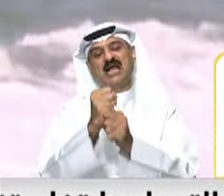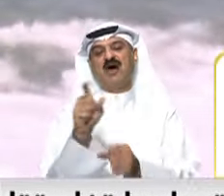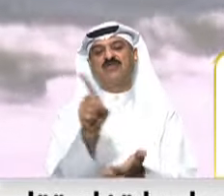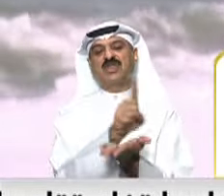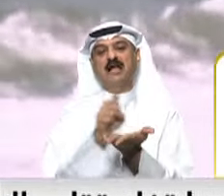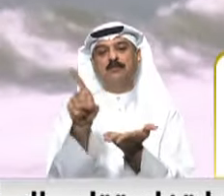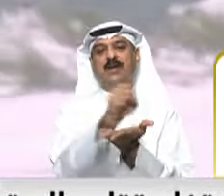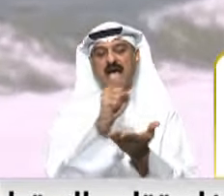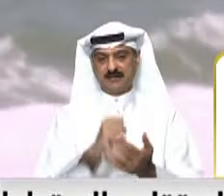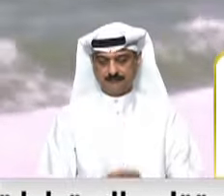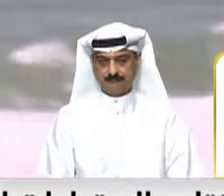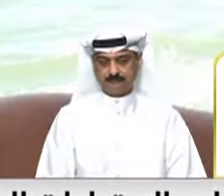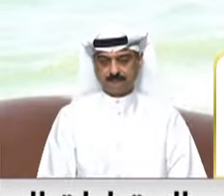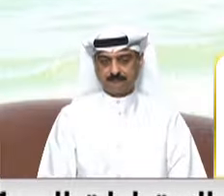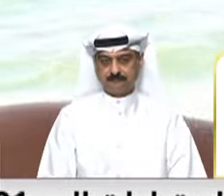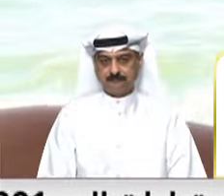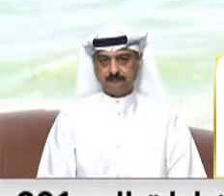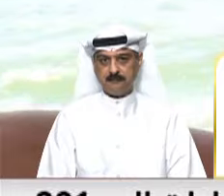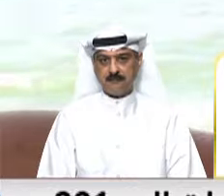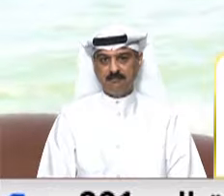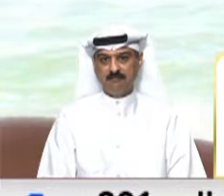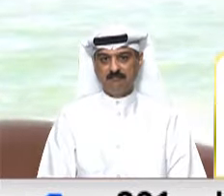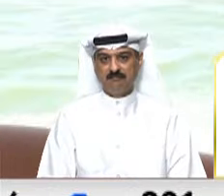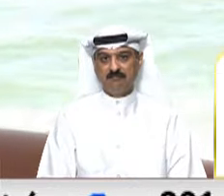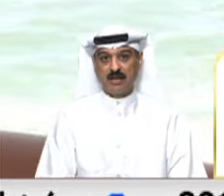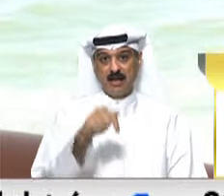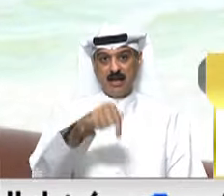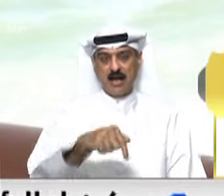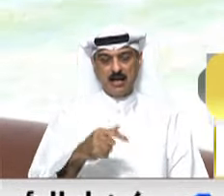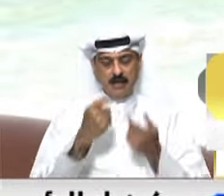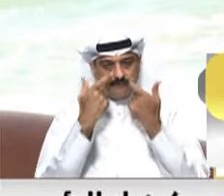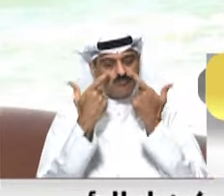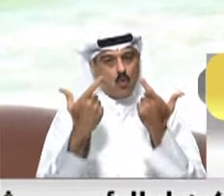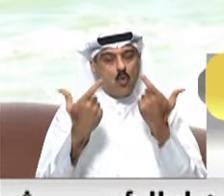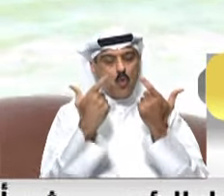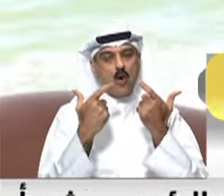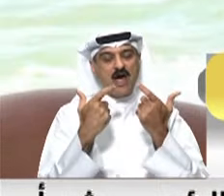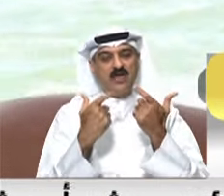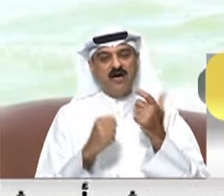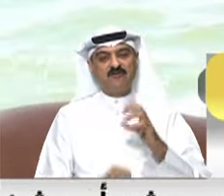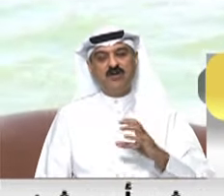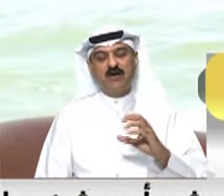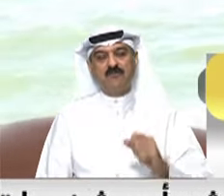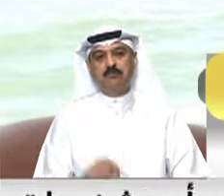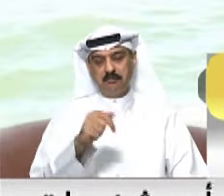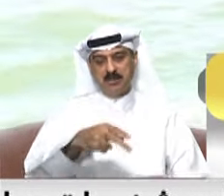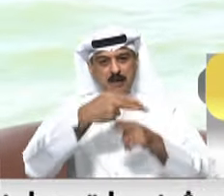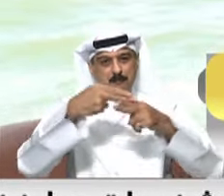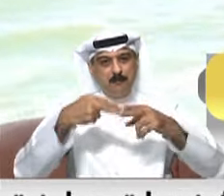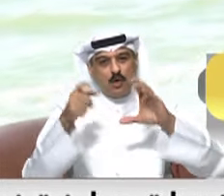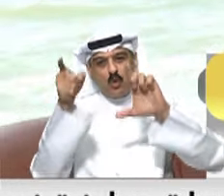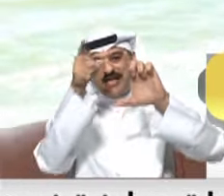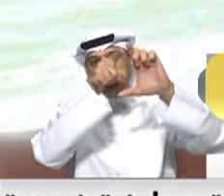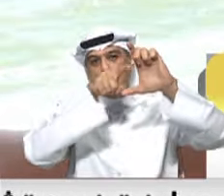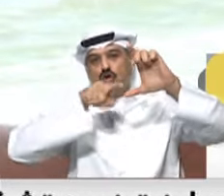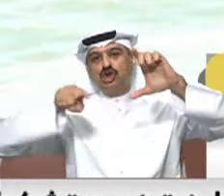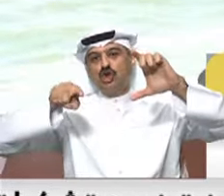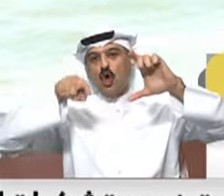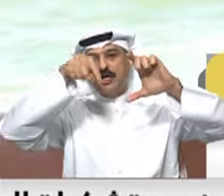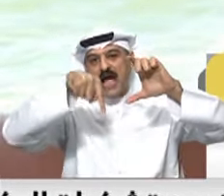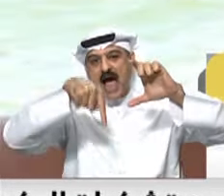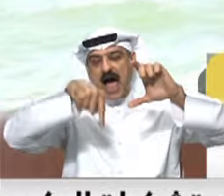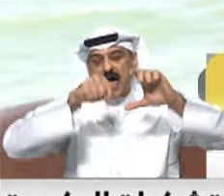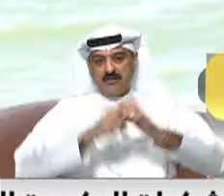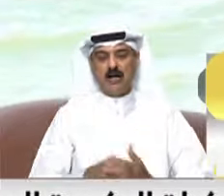جون الكويت، أحب أنوه السادة المشاهدين وأخص بالذكر أخواننا الحداقة، منطقة جون الكويت تعتبر